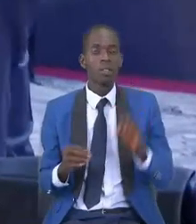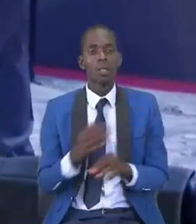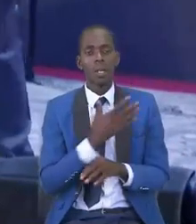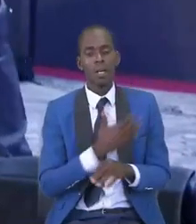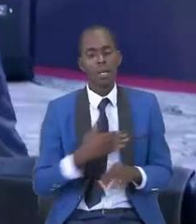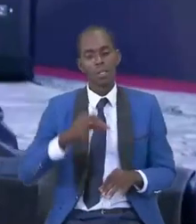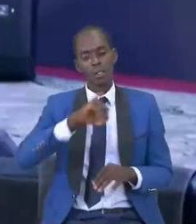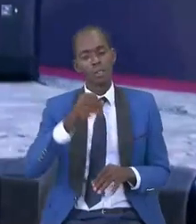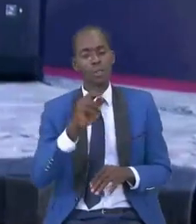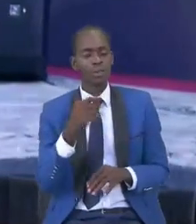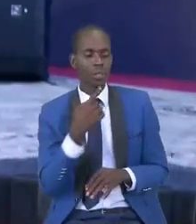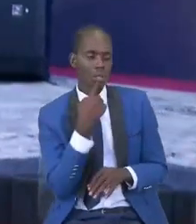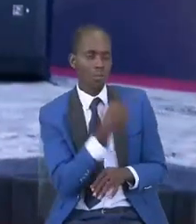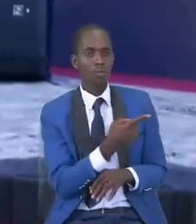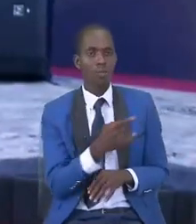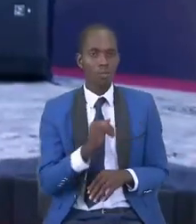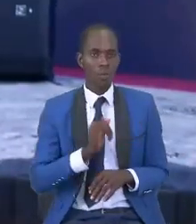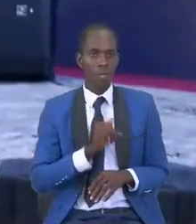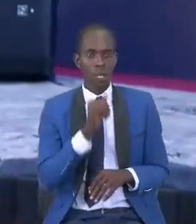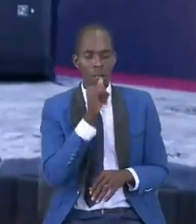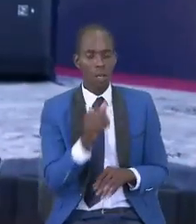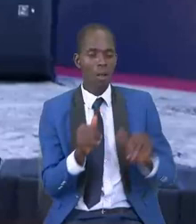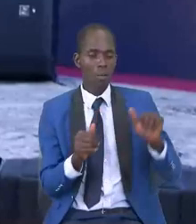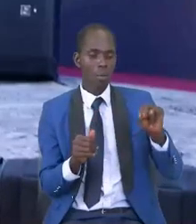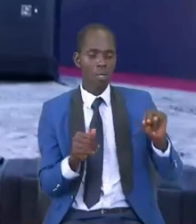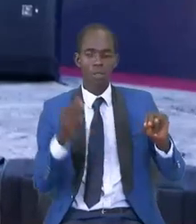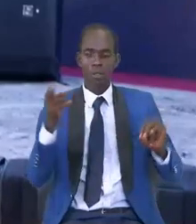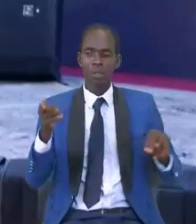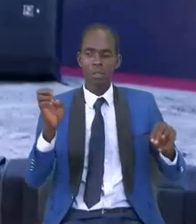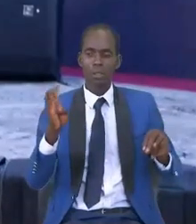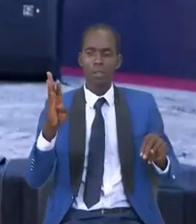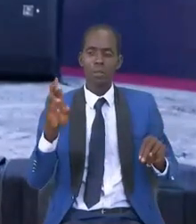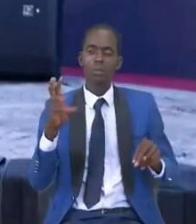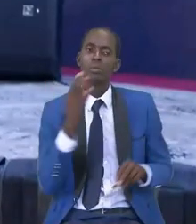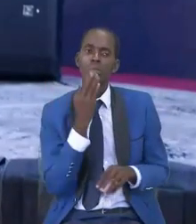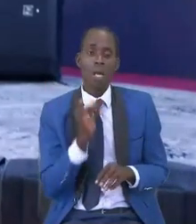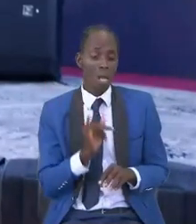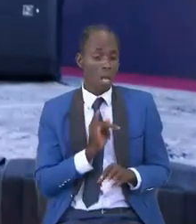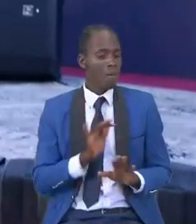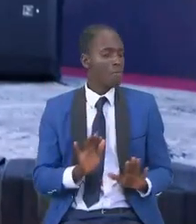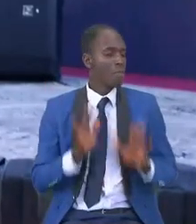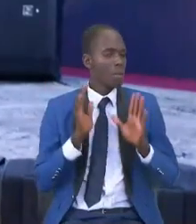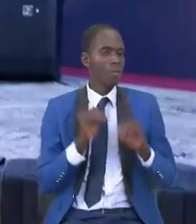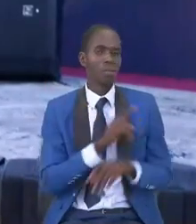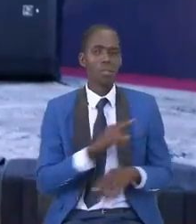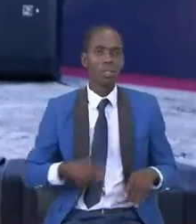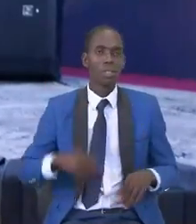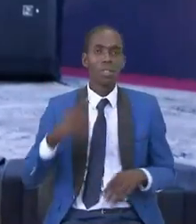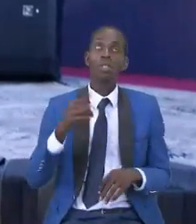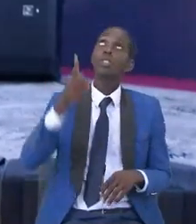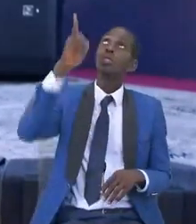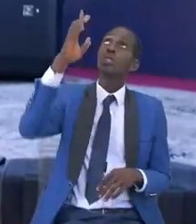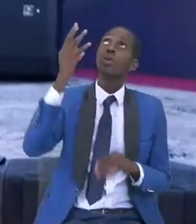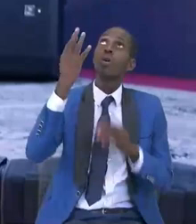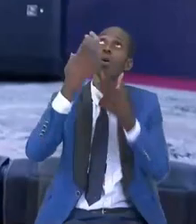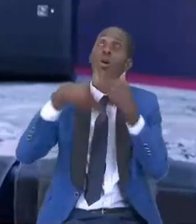suis hébreu, c'est vrai, et je crains l'Éternel. Est-ce que c'est vrai? Le Dieu des cieux qui a fait la mer et